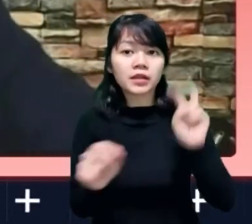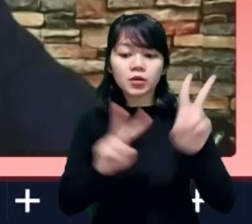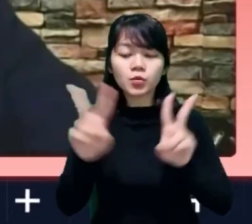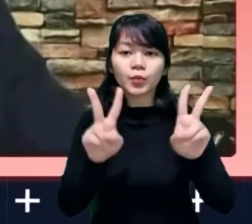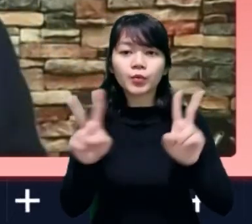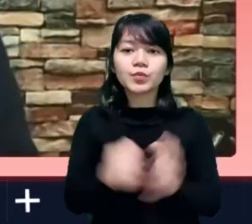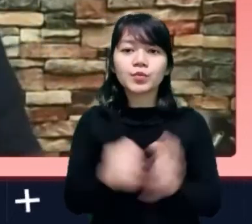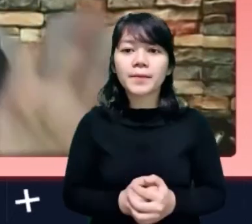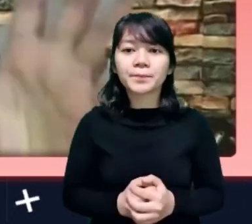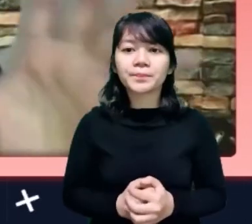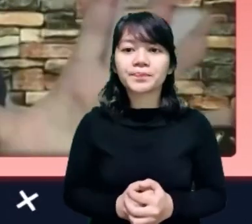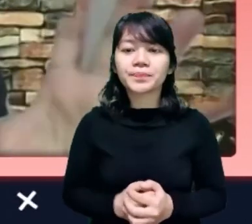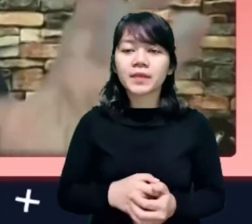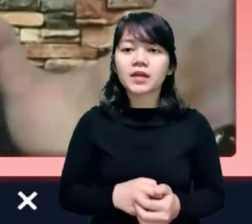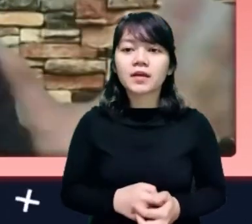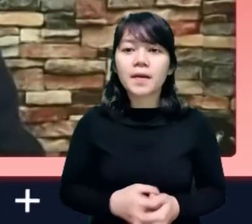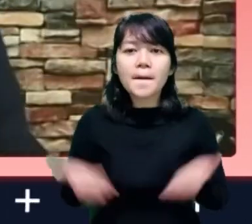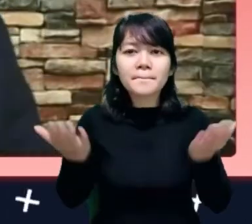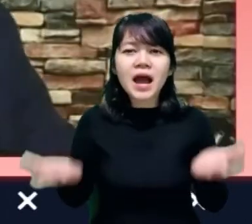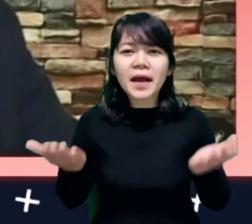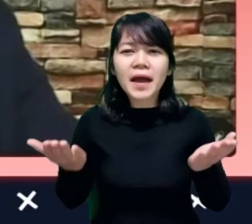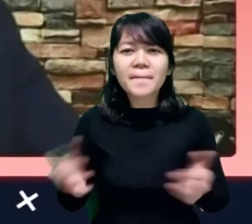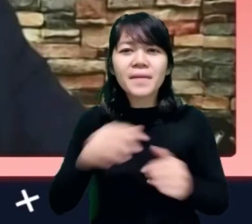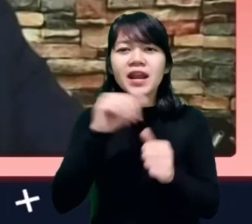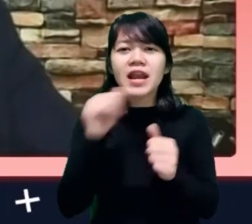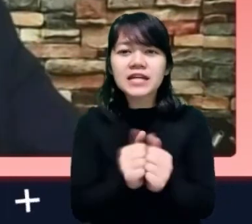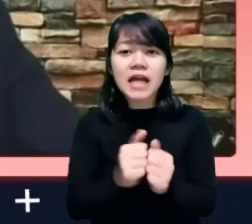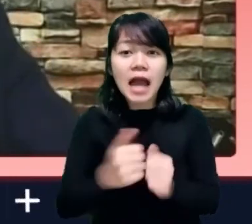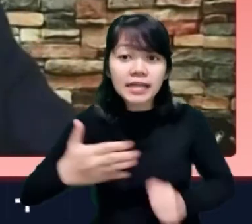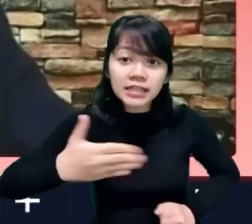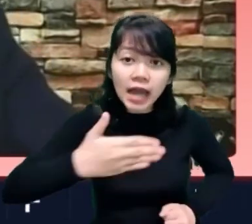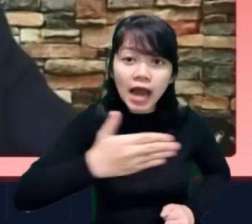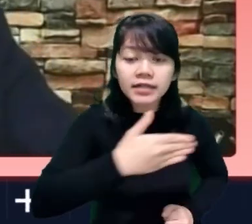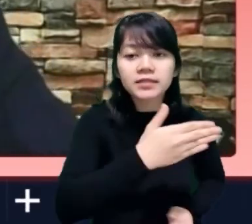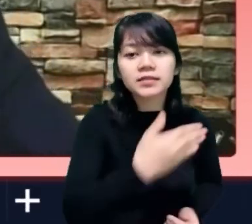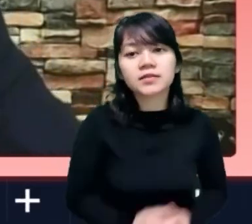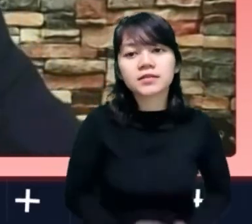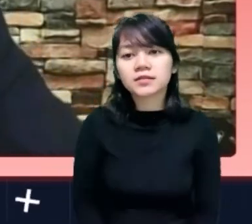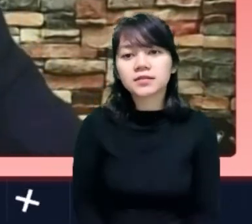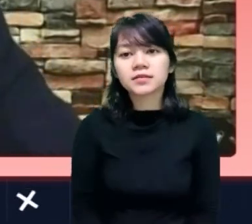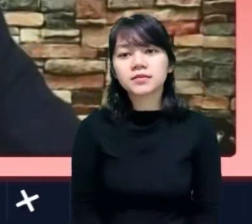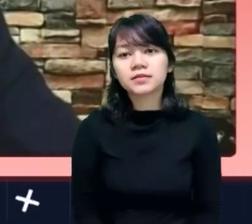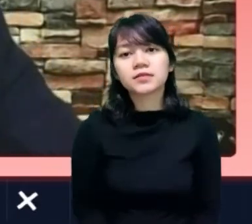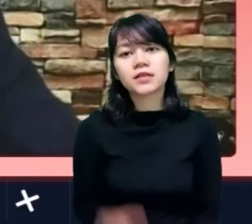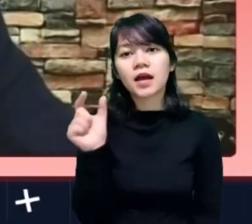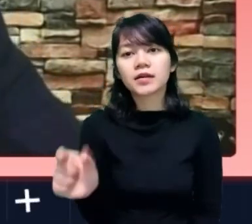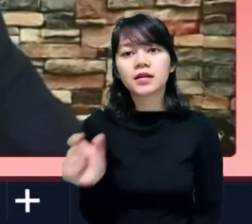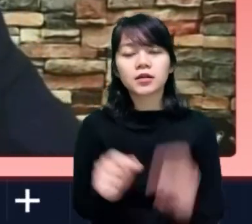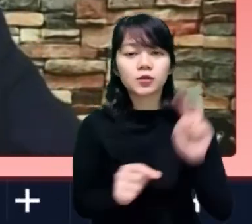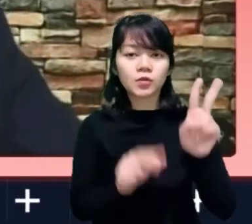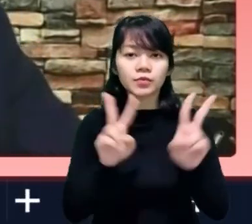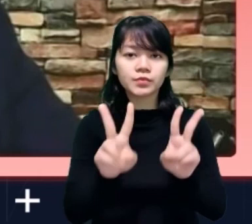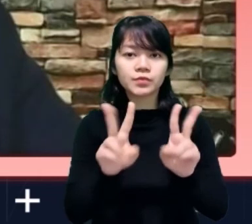bagaimana dengan ikan, ya itu hanya sedikit memberikan latar belakang saja. Ayat yang ke-22, pertanyaan